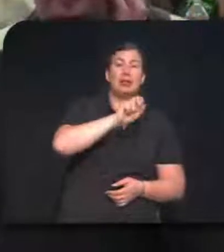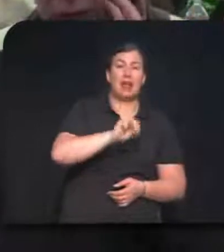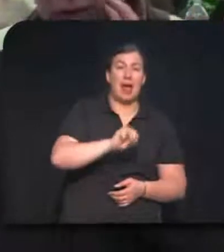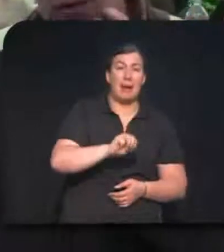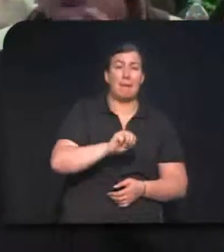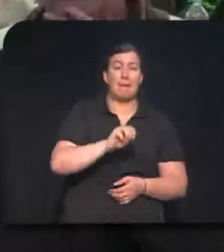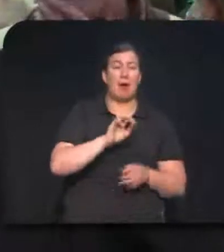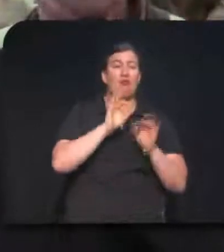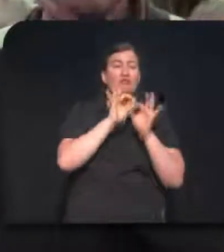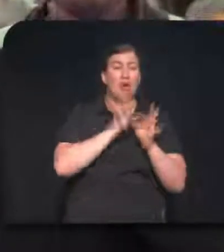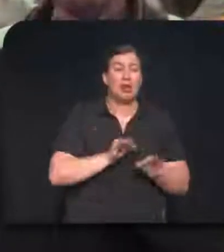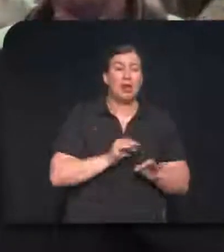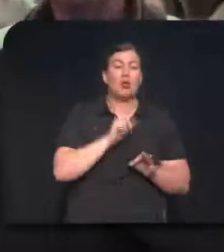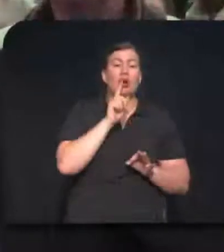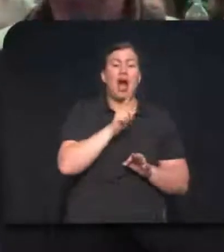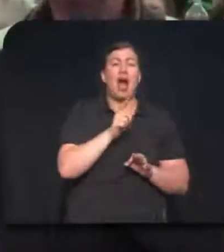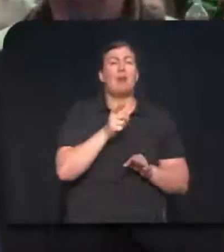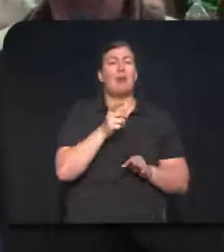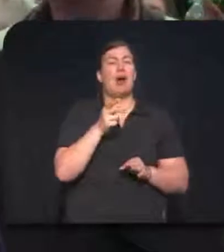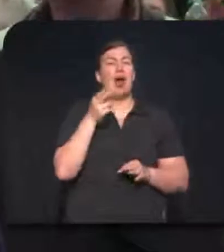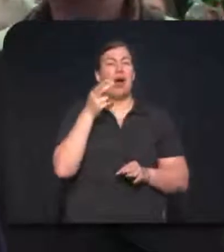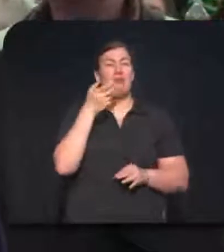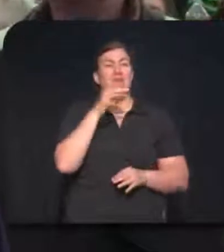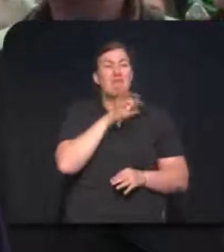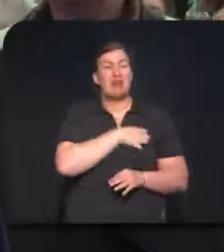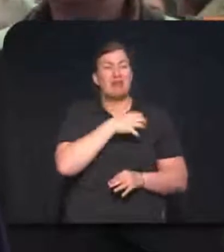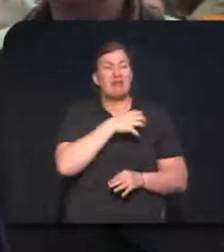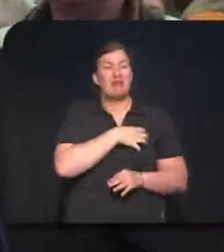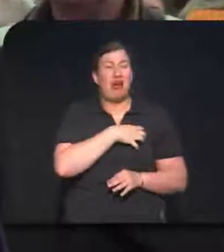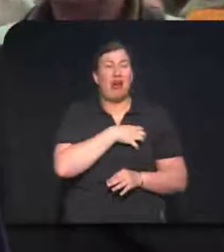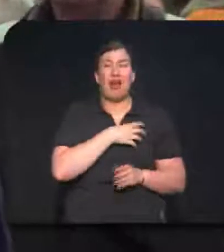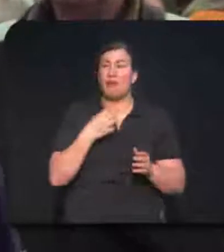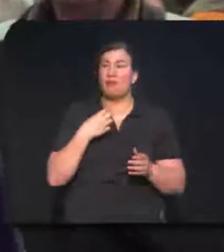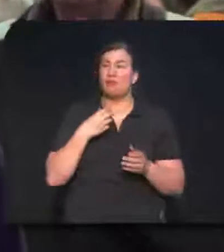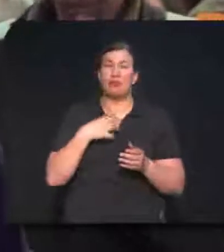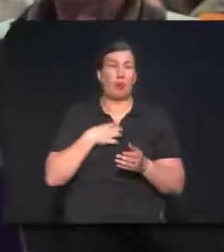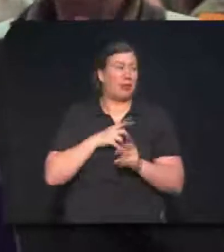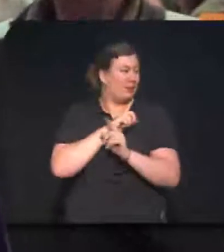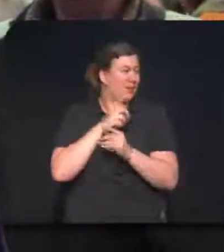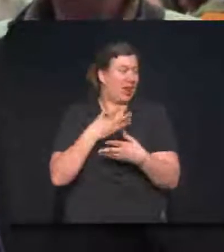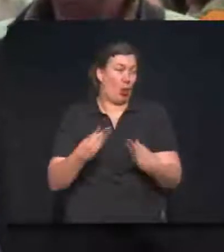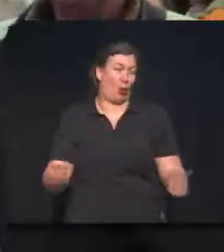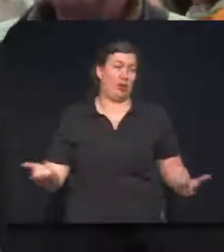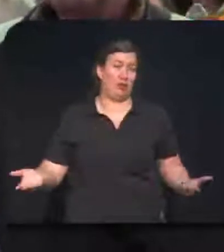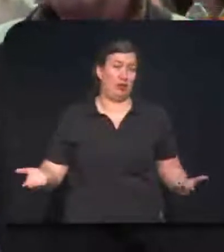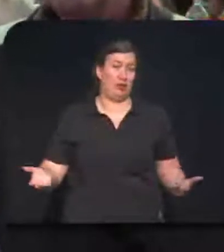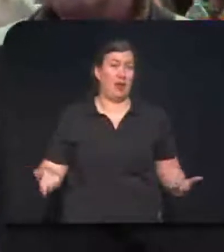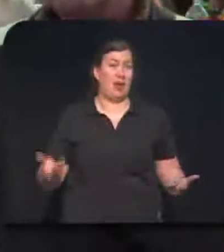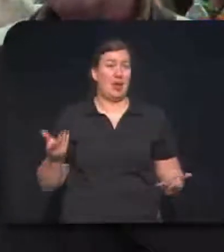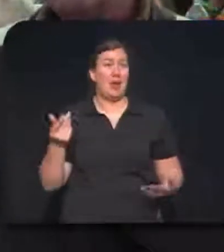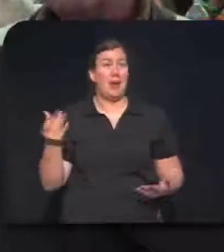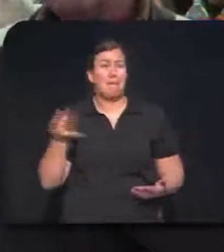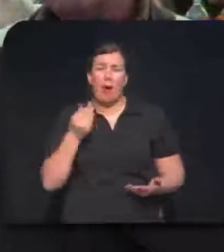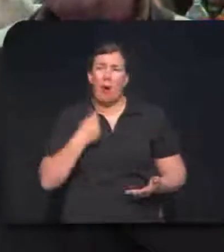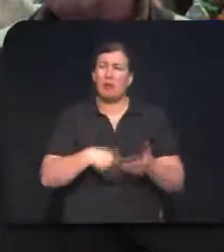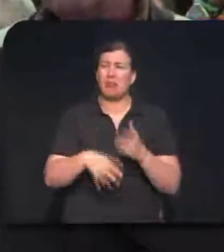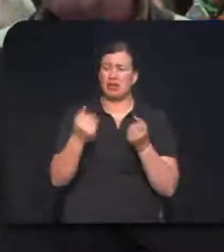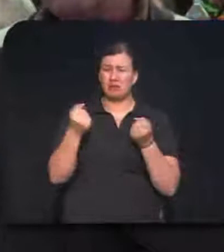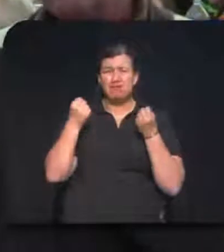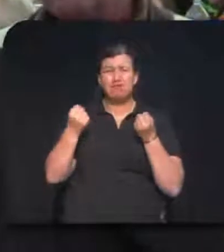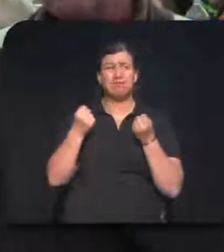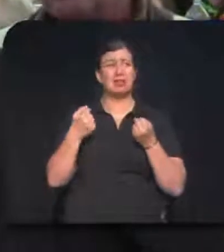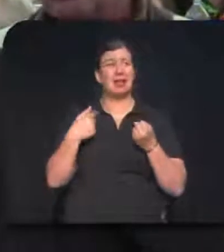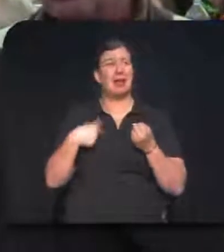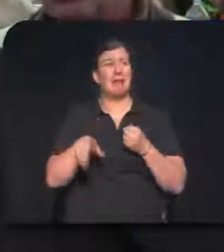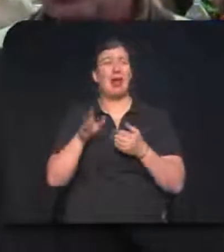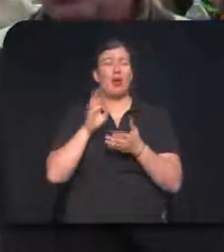löste unser Problem dieser Parteien nicht wir brauchen hier noch etwas griffiges auch im Bereich Europa darum finde